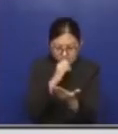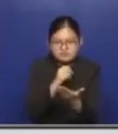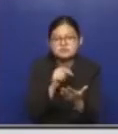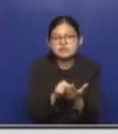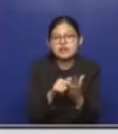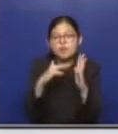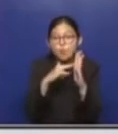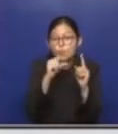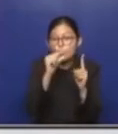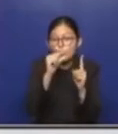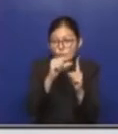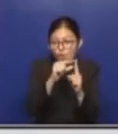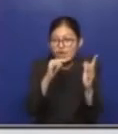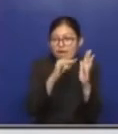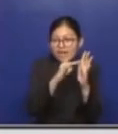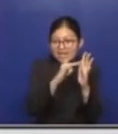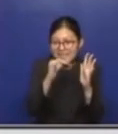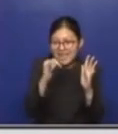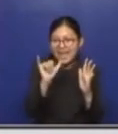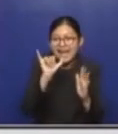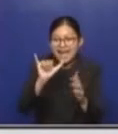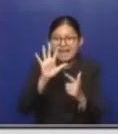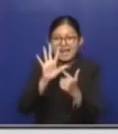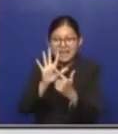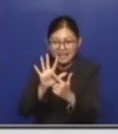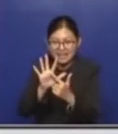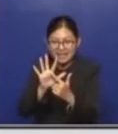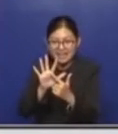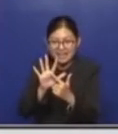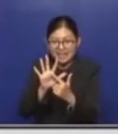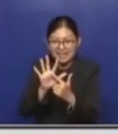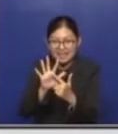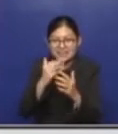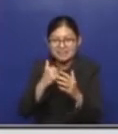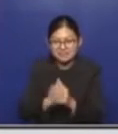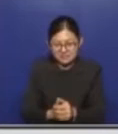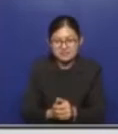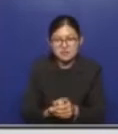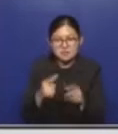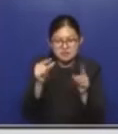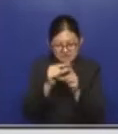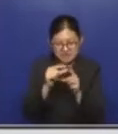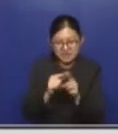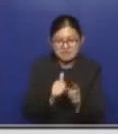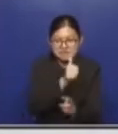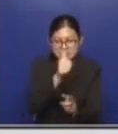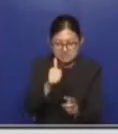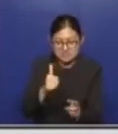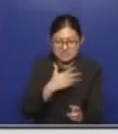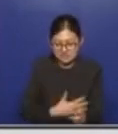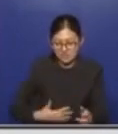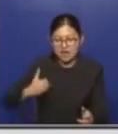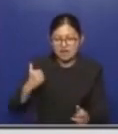เฉยๆนะครับเป็นสสารที่ดีสำหรับร่างกายครับแต่ถ้าคำว่าเสพติ